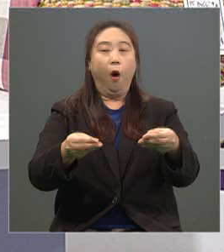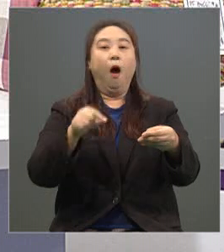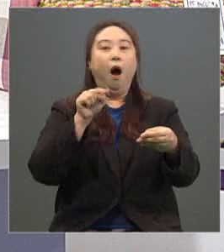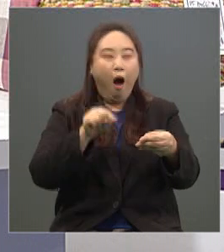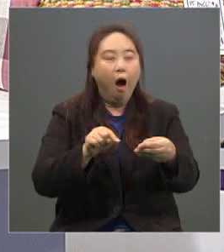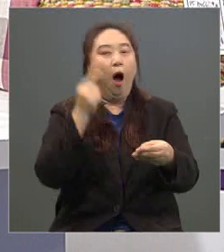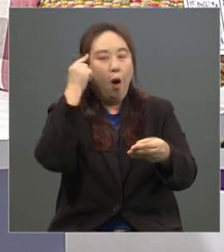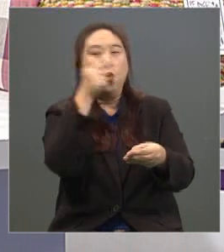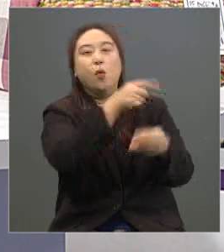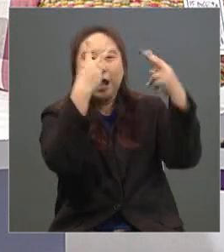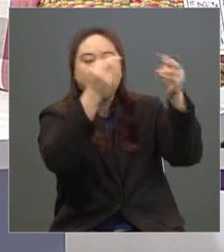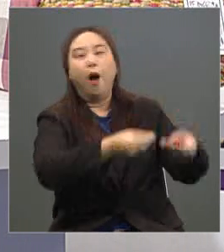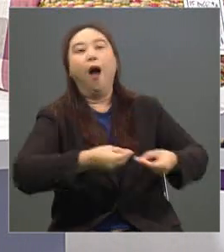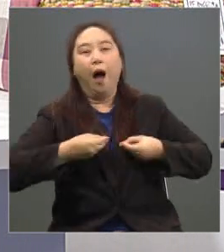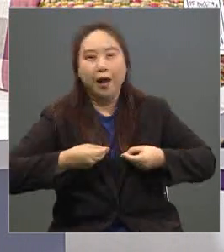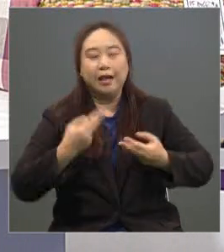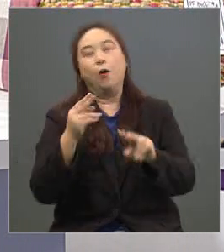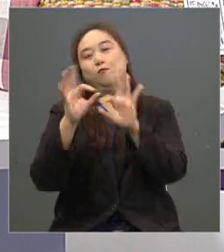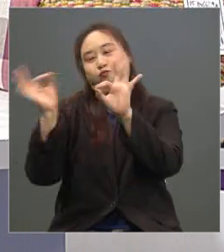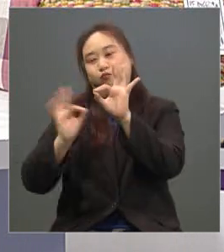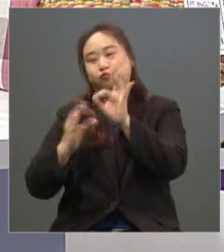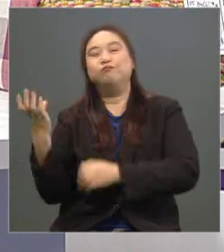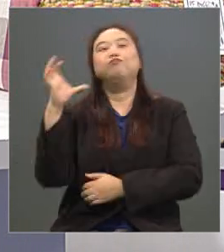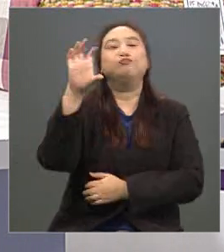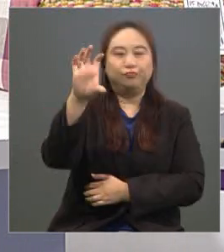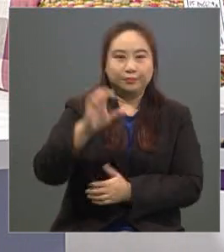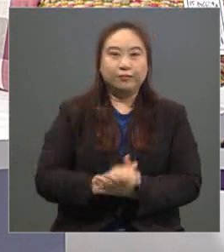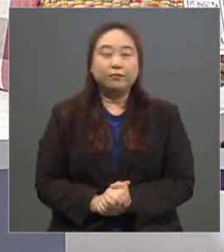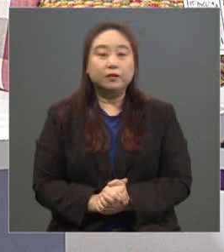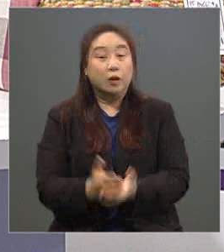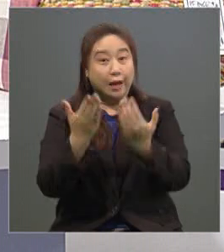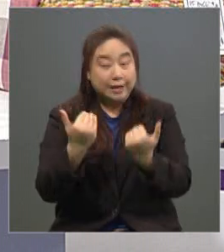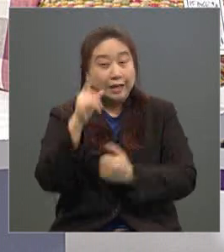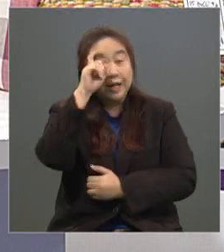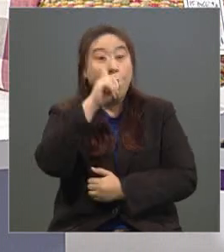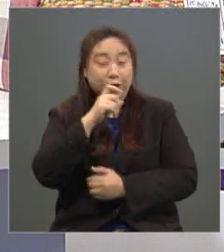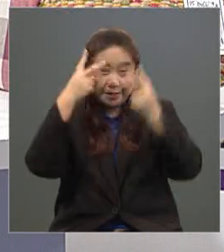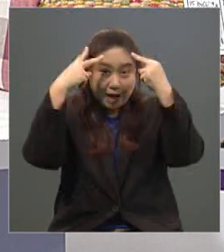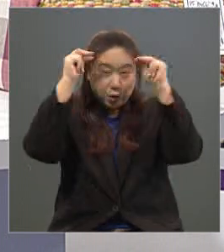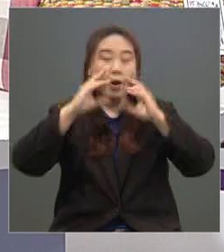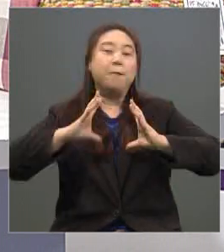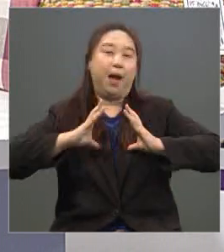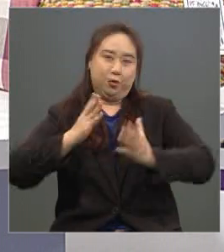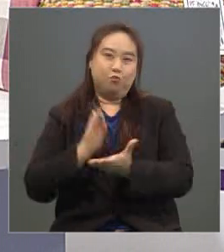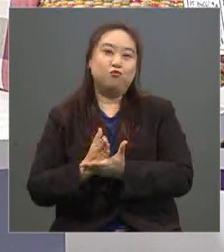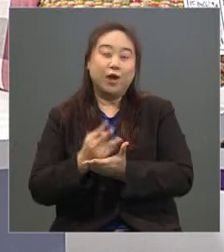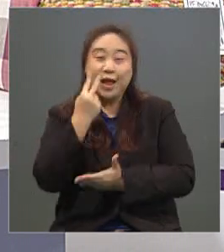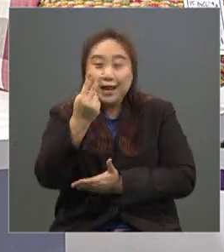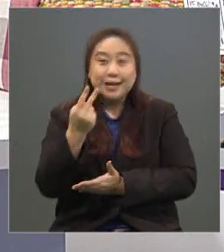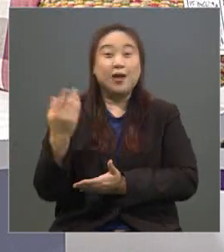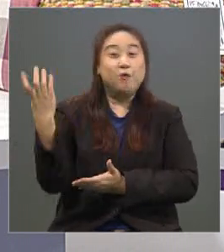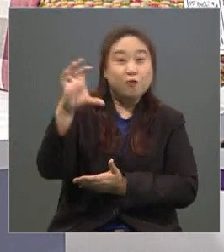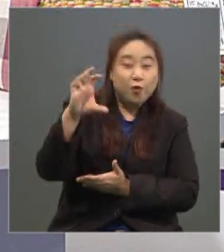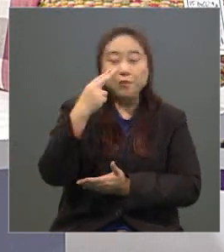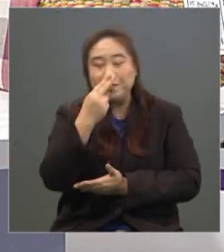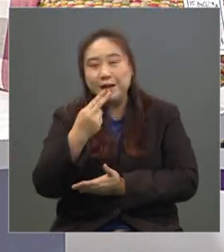นะครับส่วนท่านนายกเนี่ยสุดสัปดาห์นี้ได้หยุดพักนะครับเราจะเห็นในโซเชียลเนี่ยท่านก็อัพคลิปให้ดูเป็นภาพท่านออกกำลังกายต่อยมวย